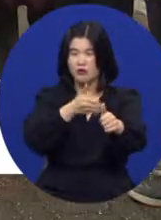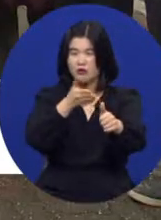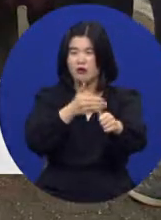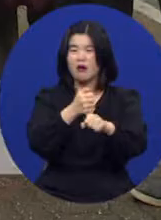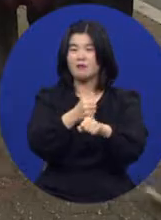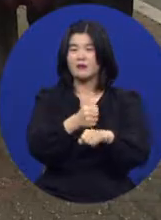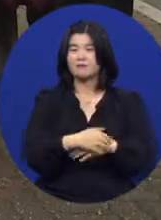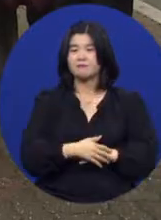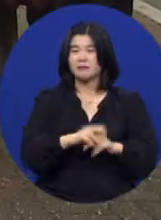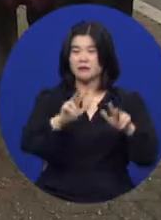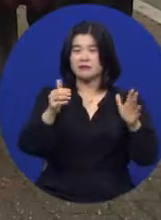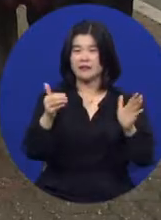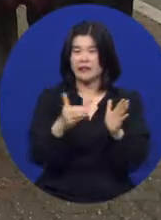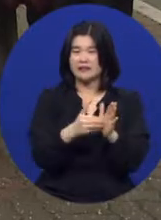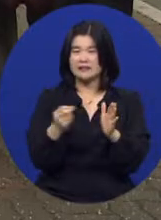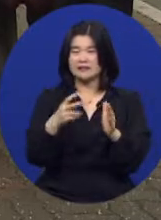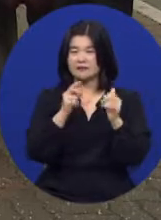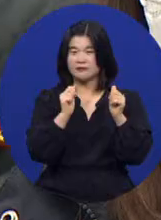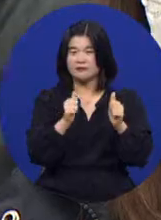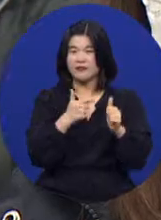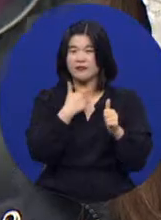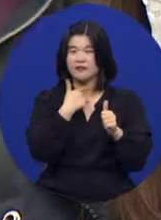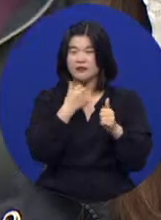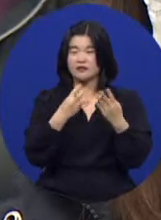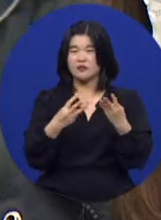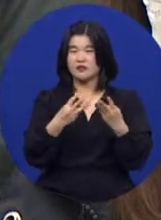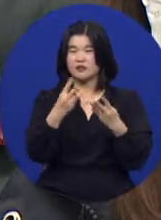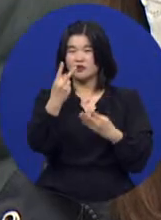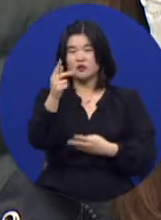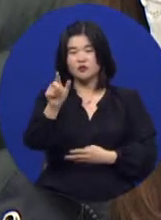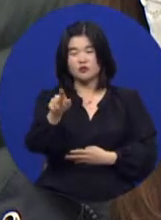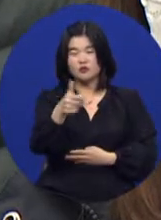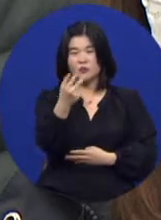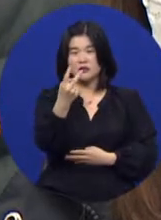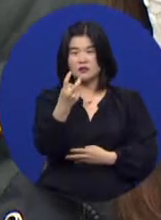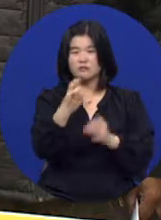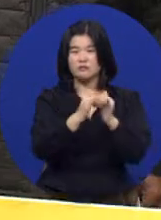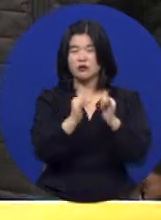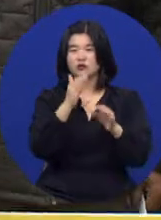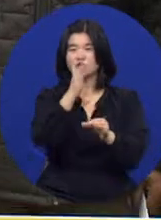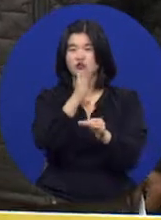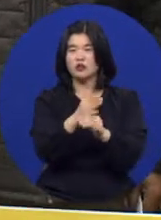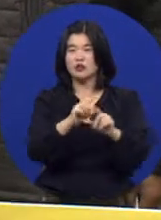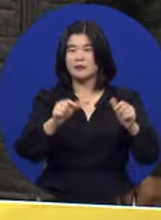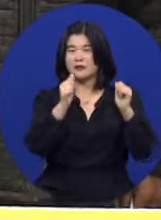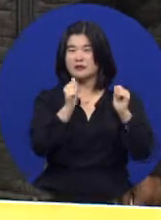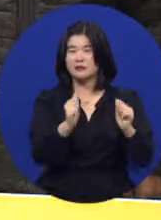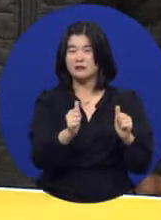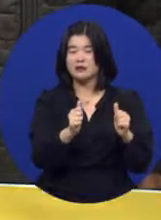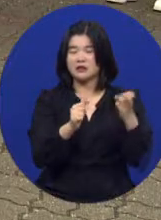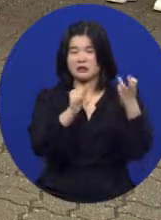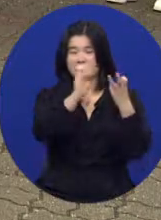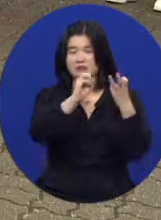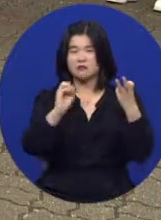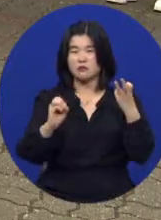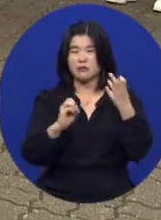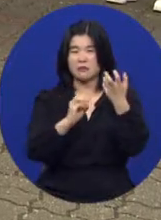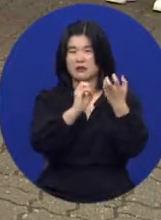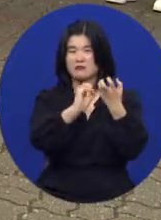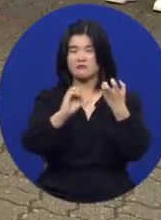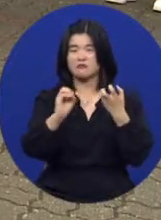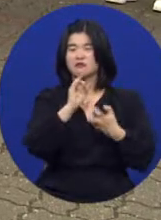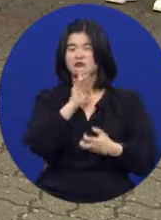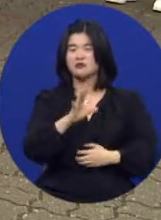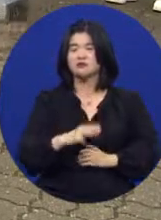바입니다. 지금까지 재심을 청구한 4.3 수용인 620명 가운데 일반 재판 수용인은 13%인